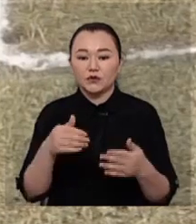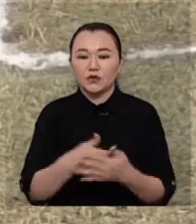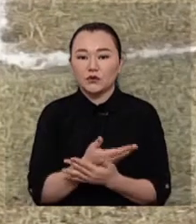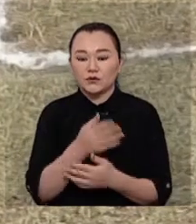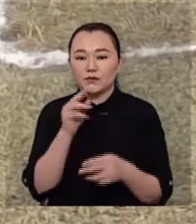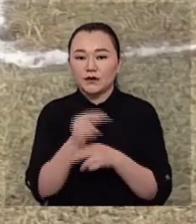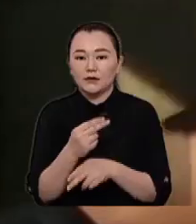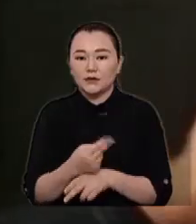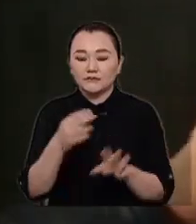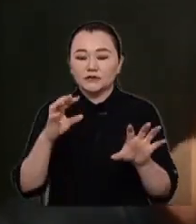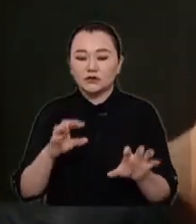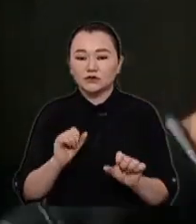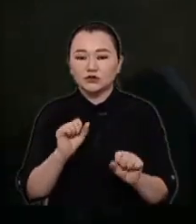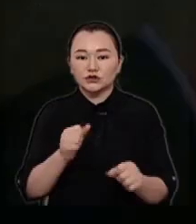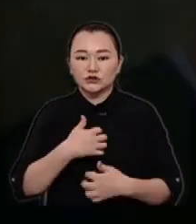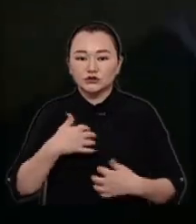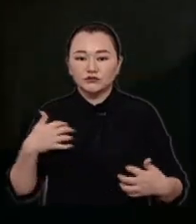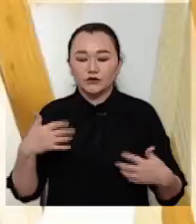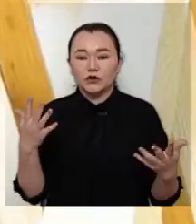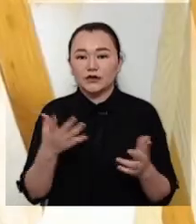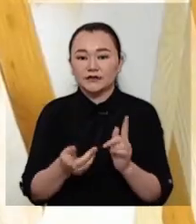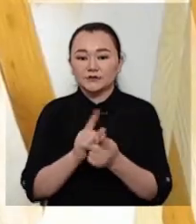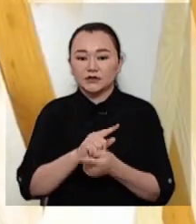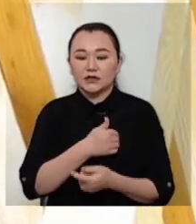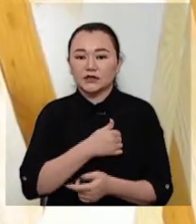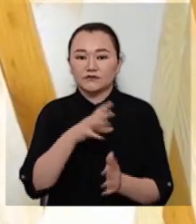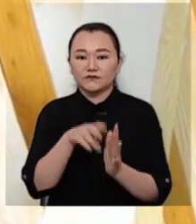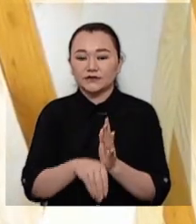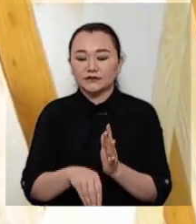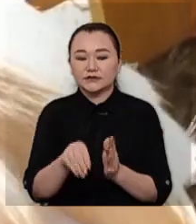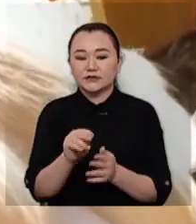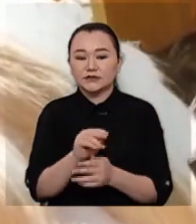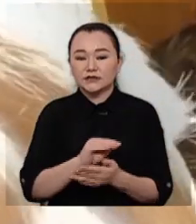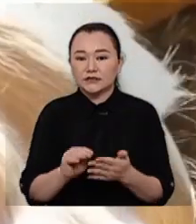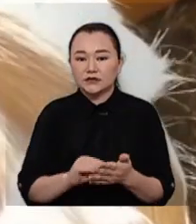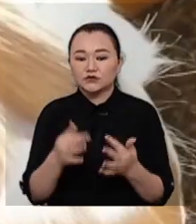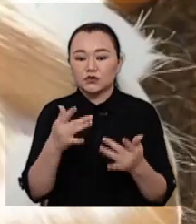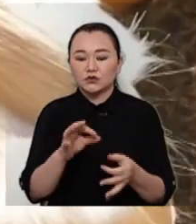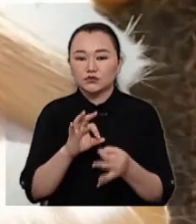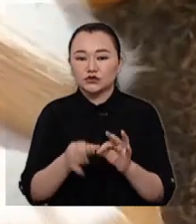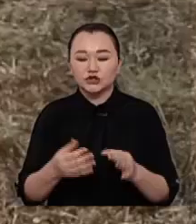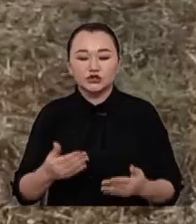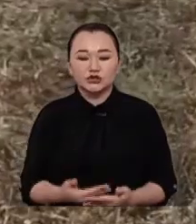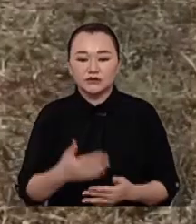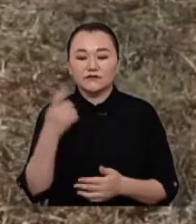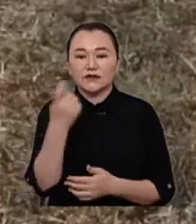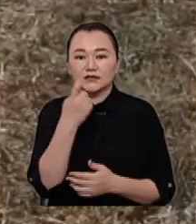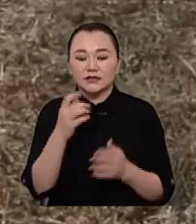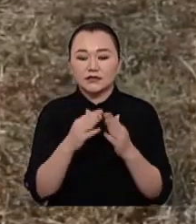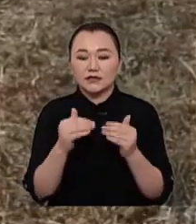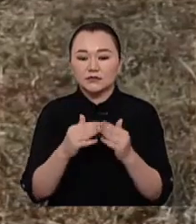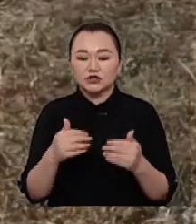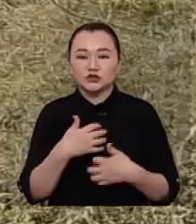Новые поправки в закон о защите животных. Какие изменения хотят внести? Насколько это усложнит жизнь владельцам